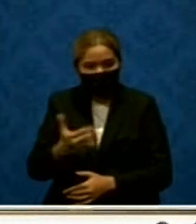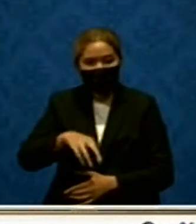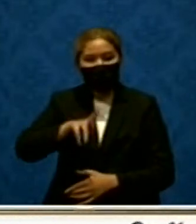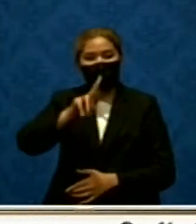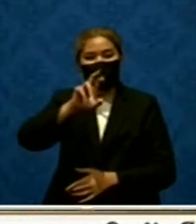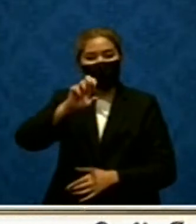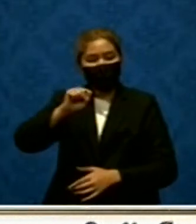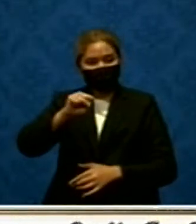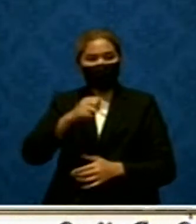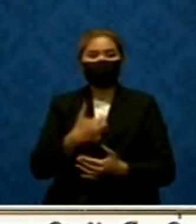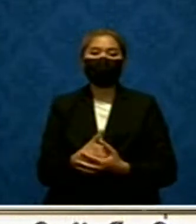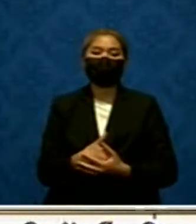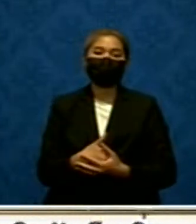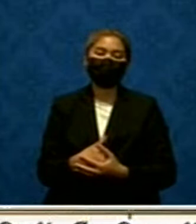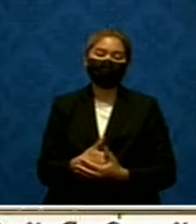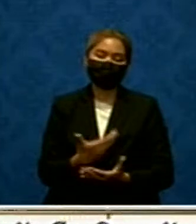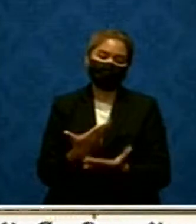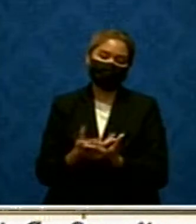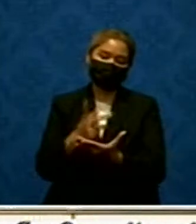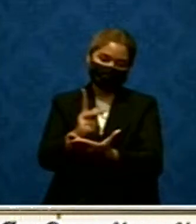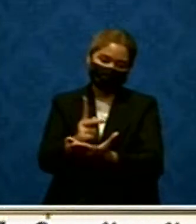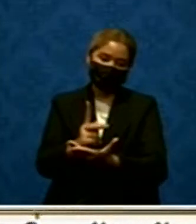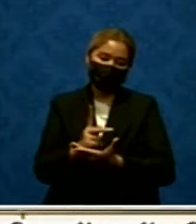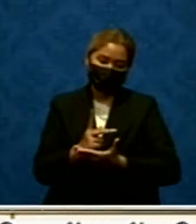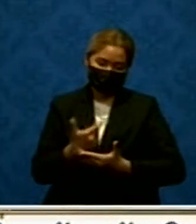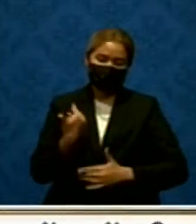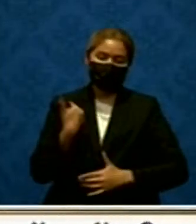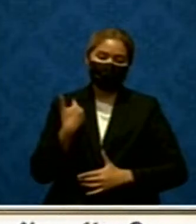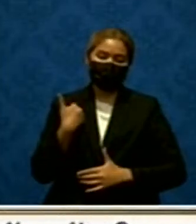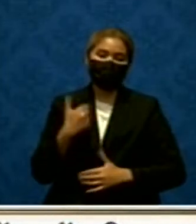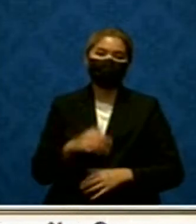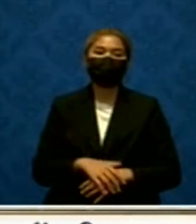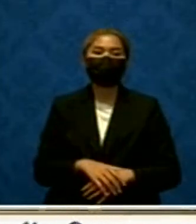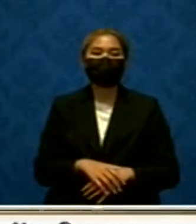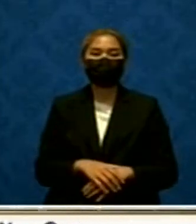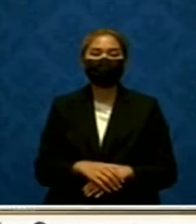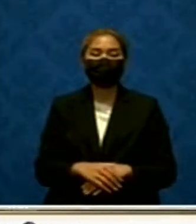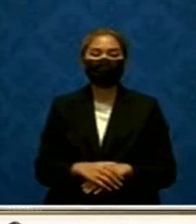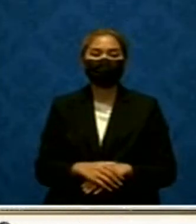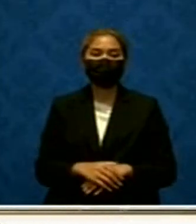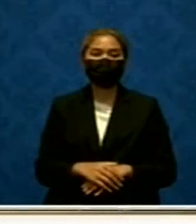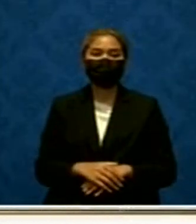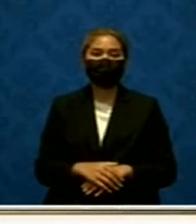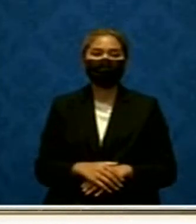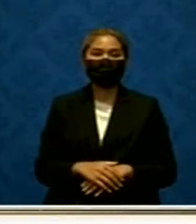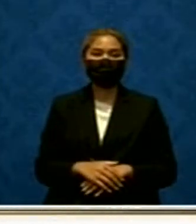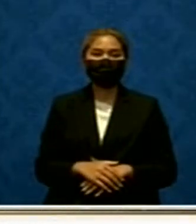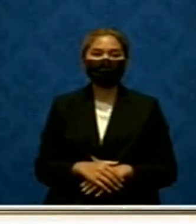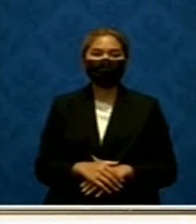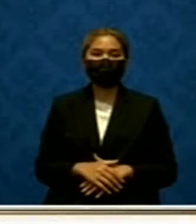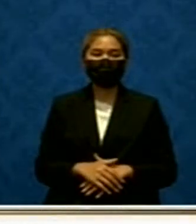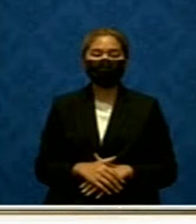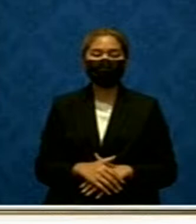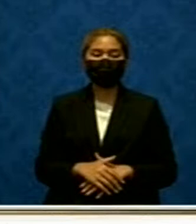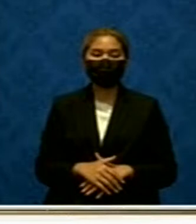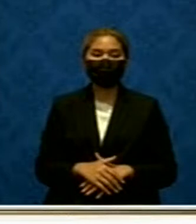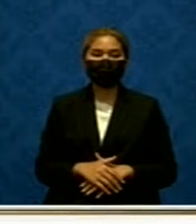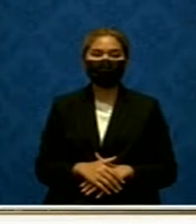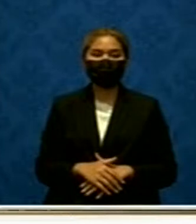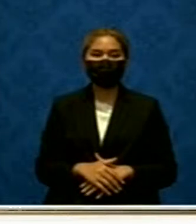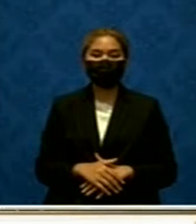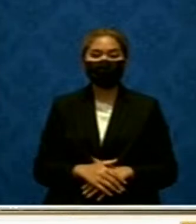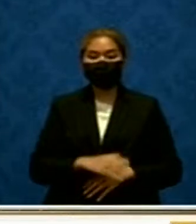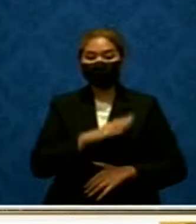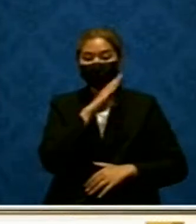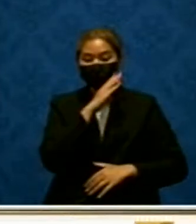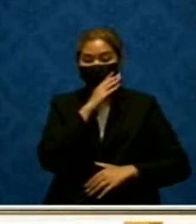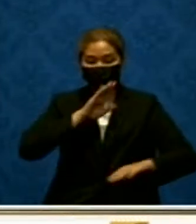5 ถอลงมาสัก 5 พักู้เหมือนเดิม ทานปตาที่กรบครับ ไรุเขาเรีกวไงด